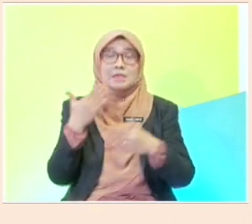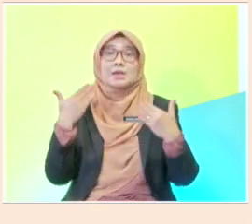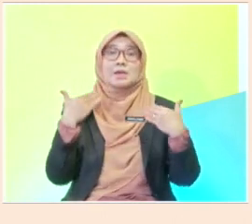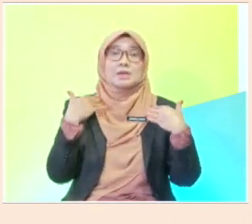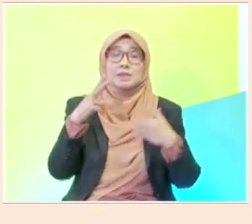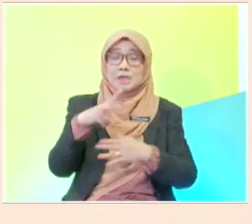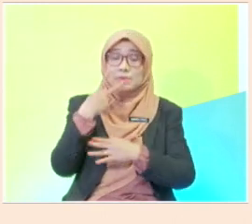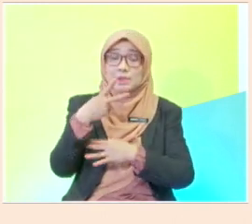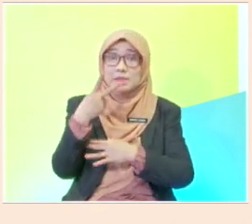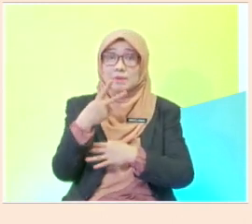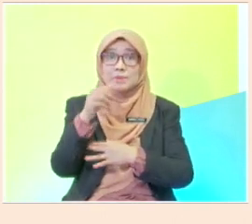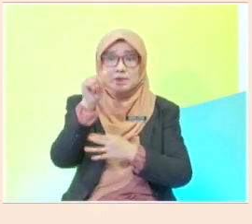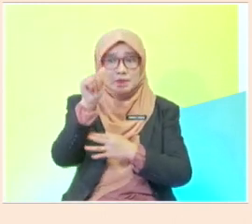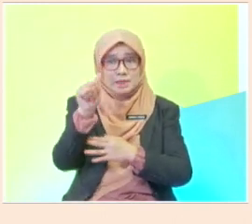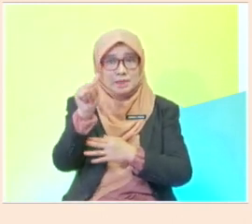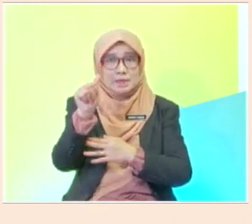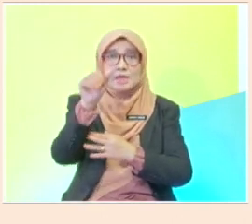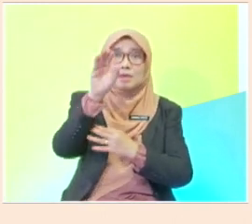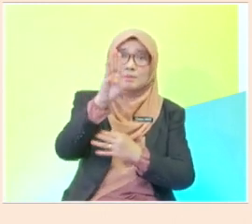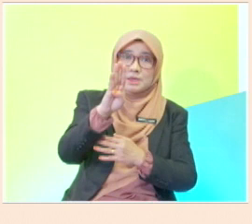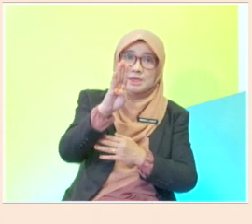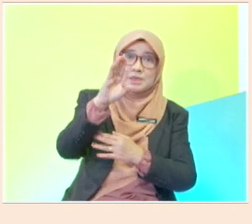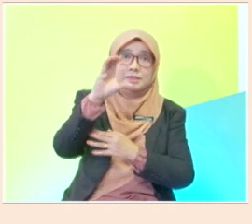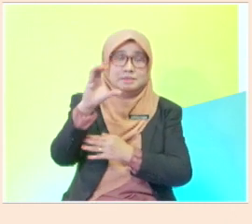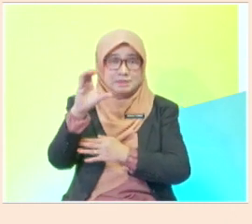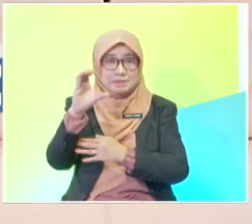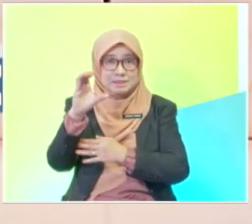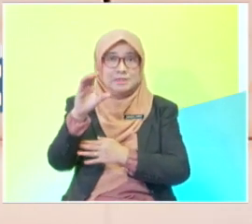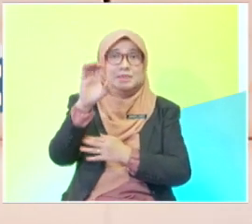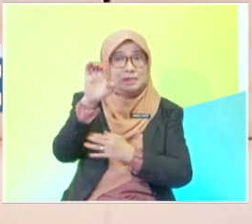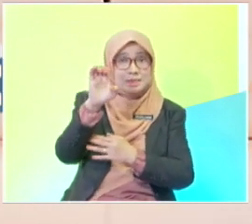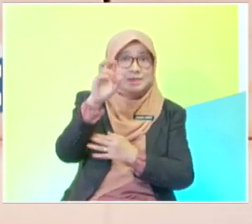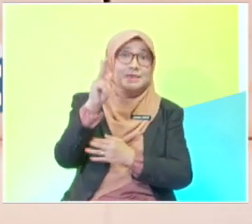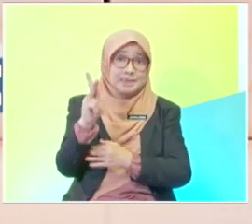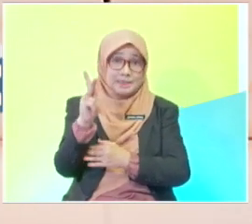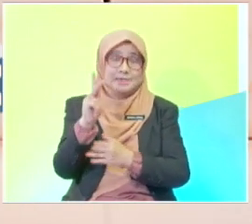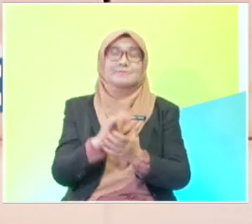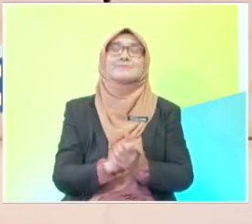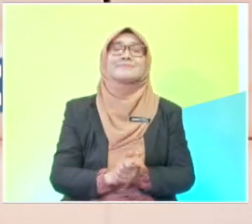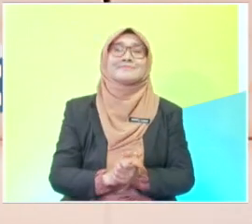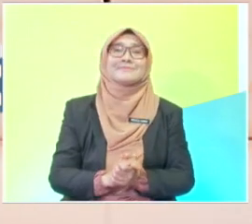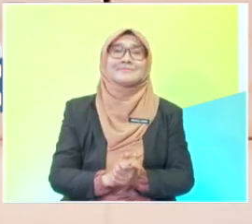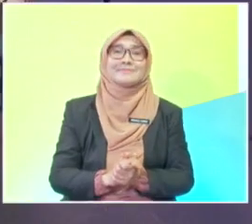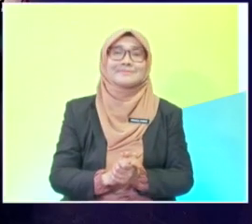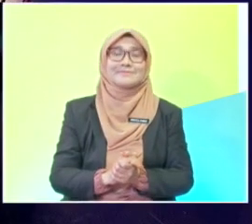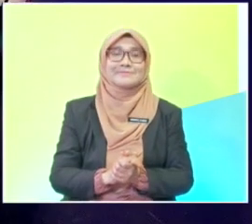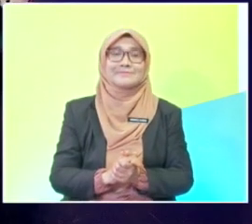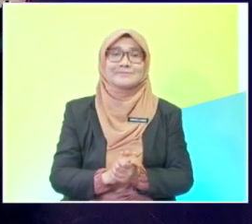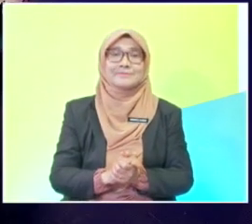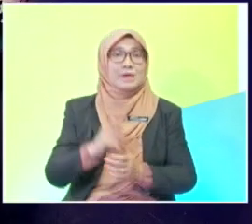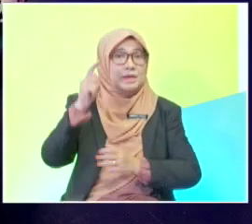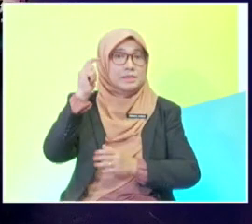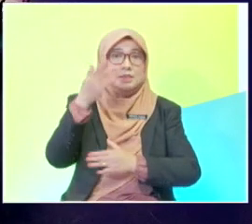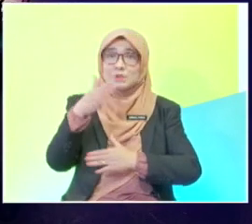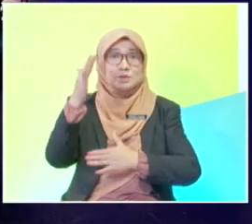B, C, D, E, K, kan, ada banyak jenis vitamin. Okey, baiklah. Hanif, tadi dah tahu